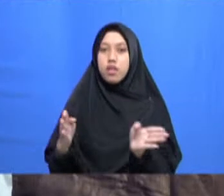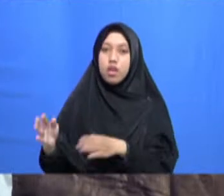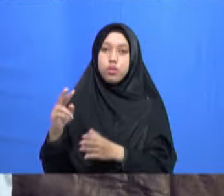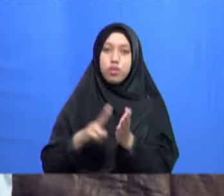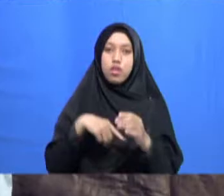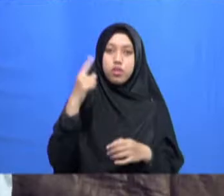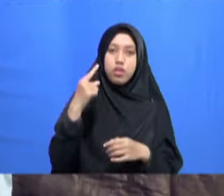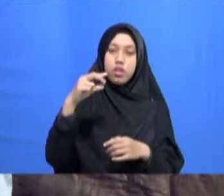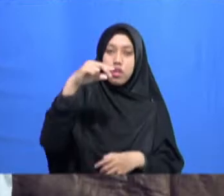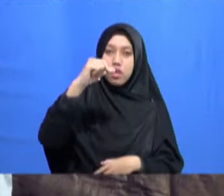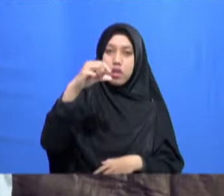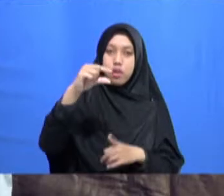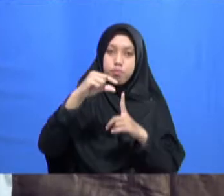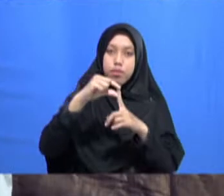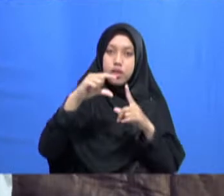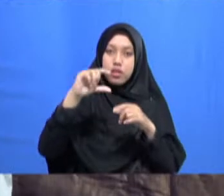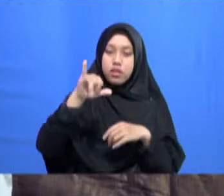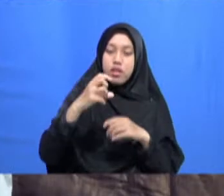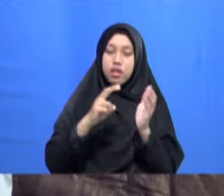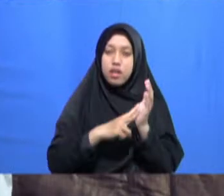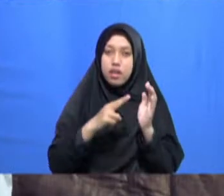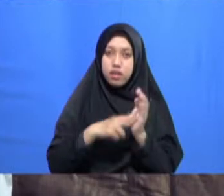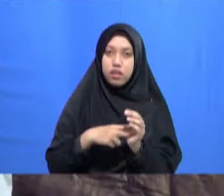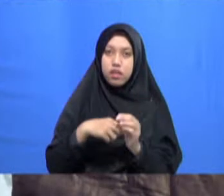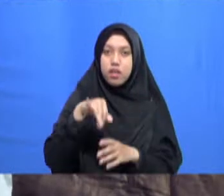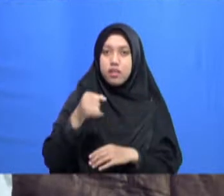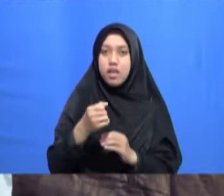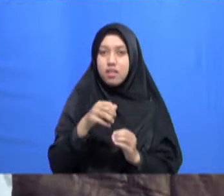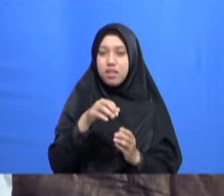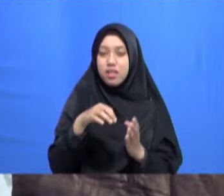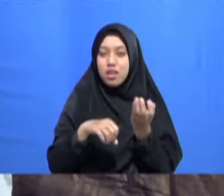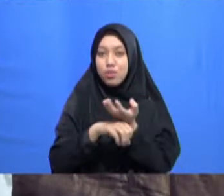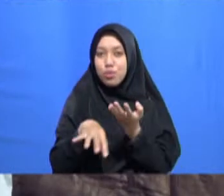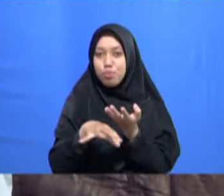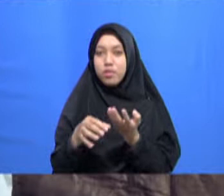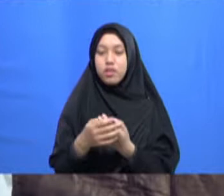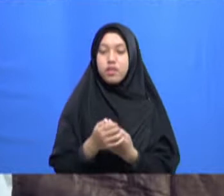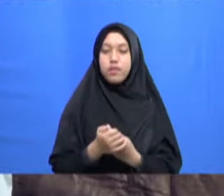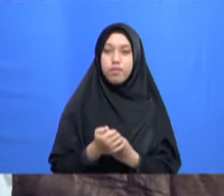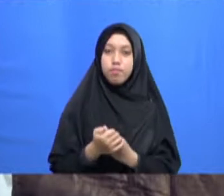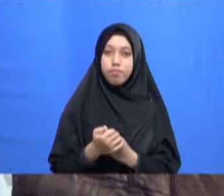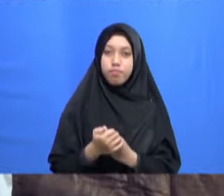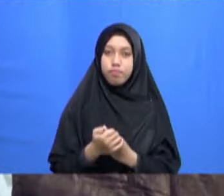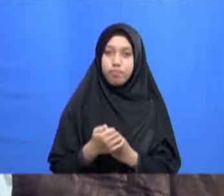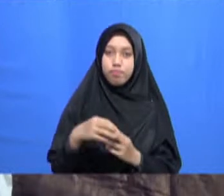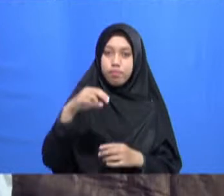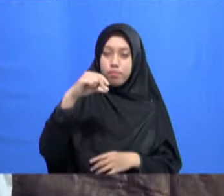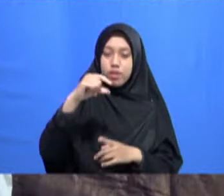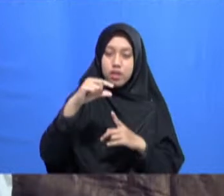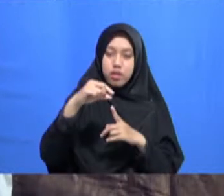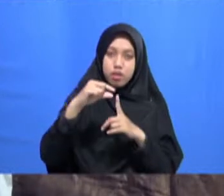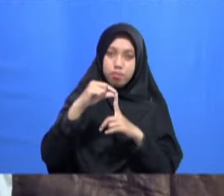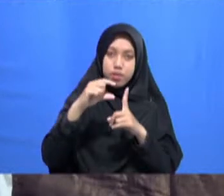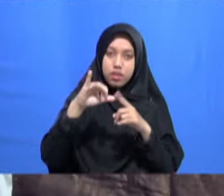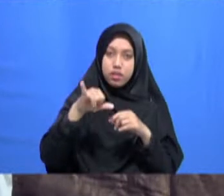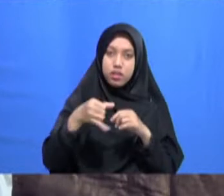RPJMN menjadi rujukan RPJPD Provinsi. RPJPD Provinsi menjadi